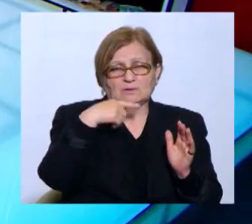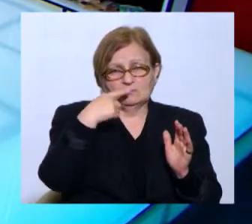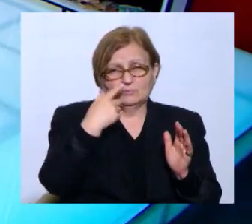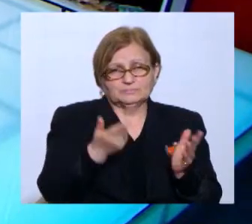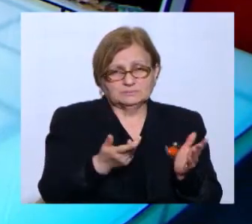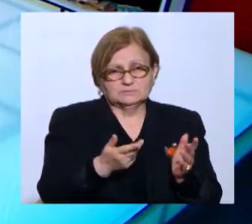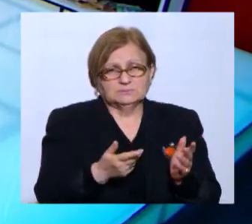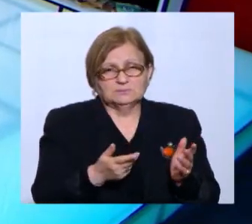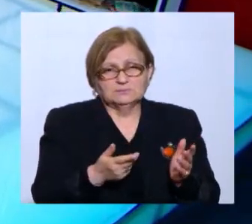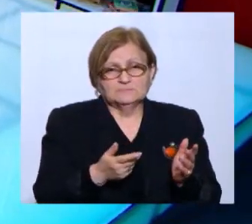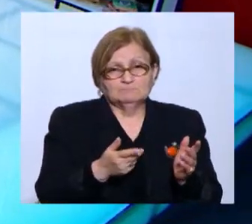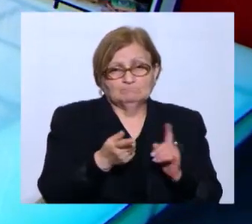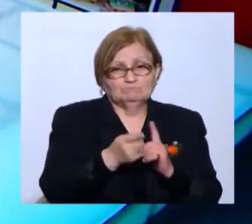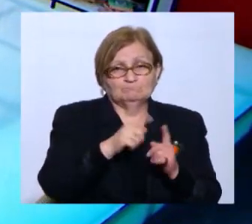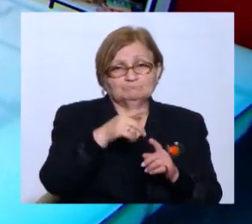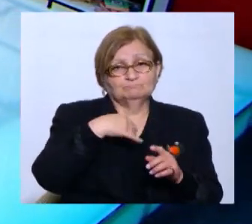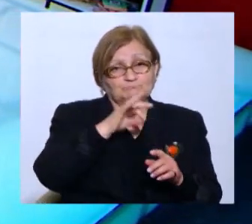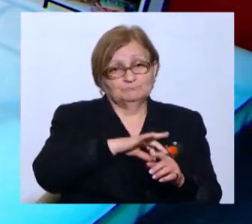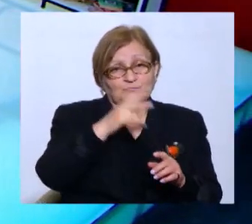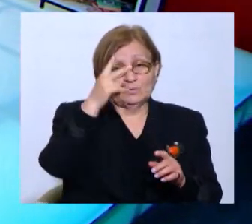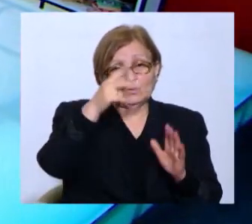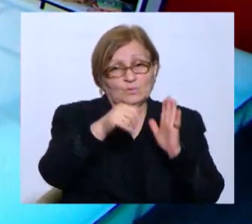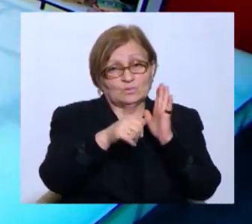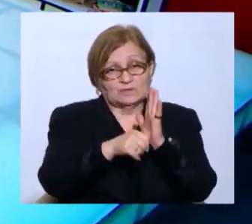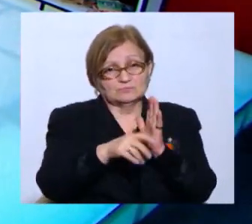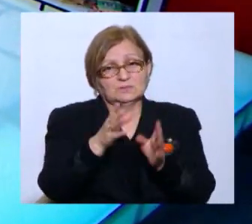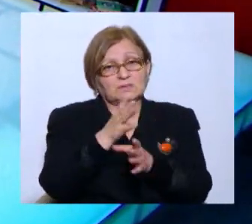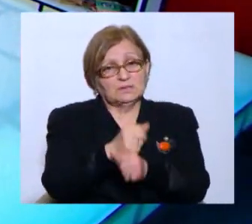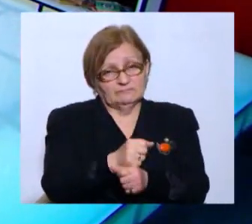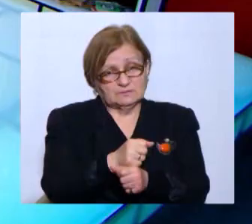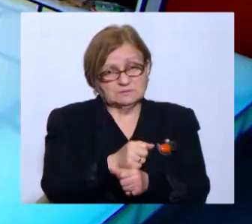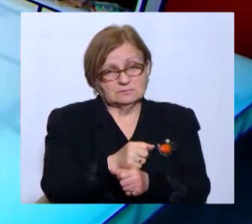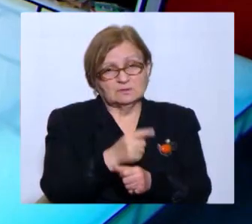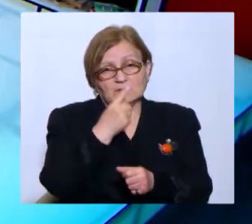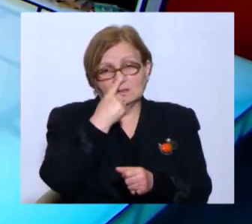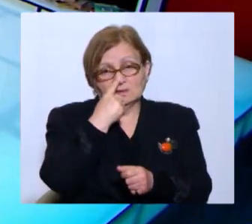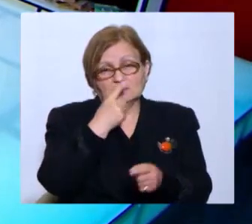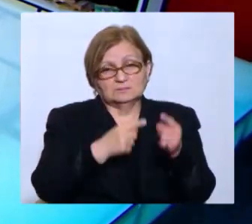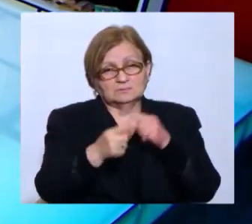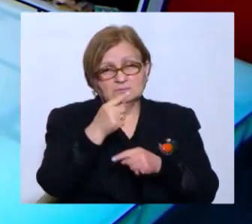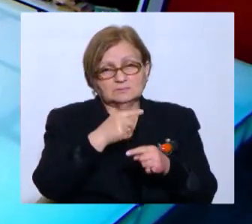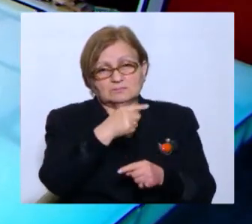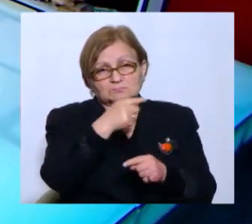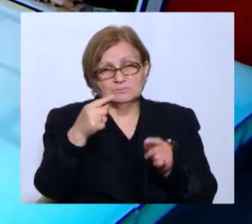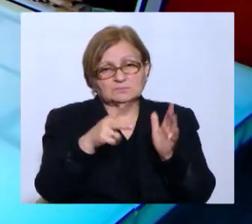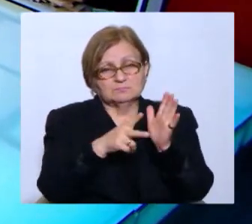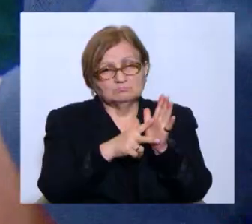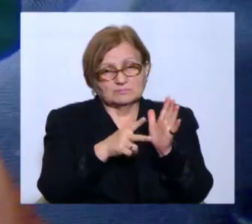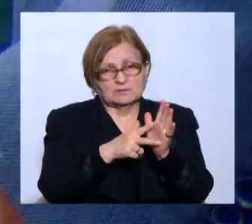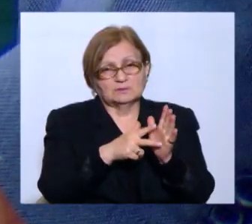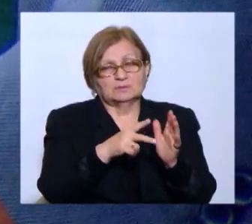მოდით შესაძლოა ვისარგებლოთ იმით, რომ 2 მე-6-ები იკვეცება, ანუ ისევ ჩავწეროთ თავდაპირველი -8